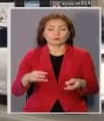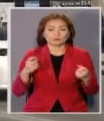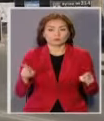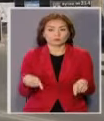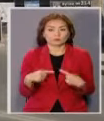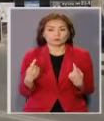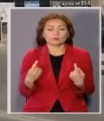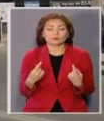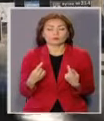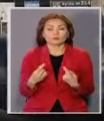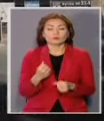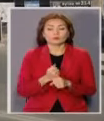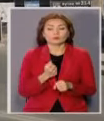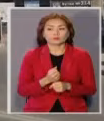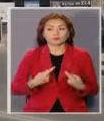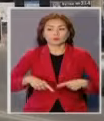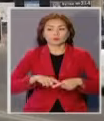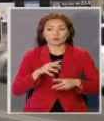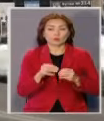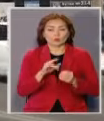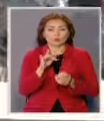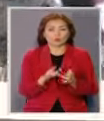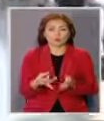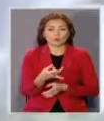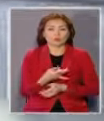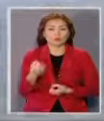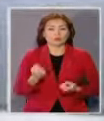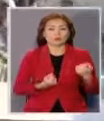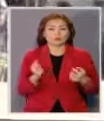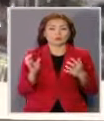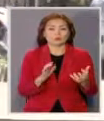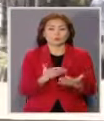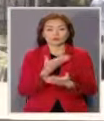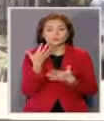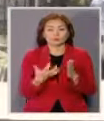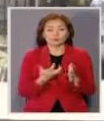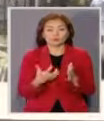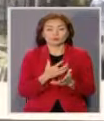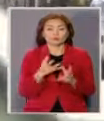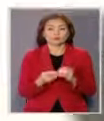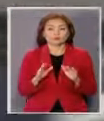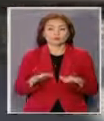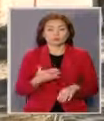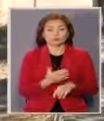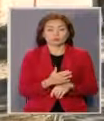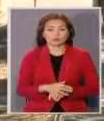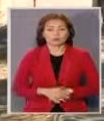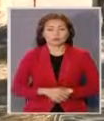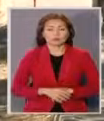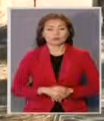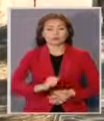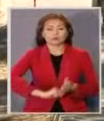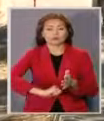и инфраструктурного развития потому что в городских районах водители автобусов не хватает одной из них из